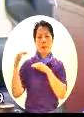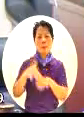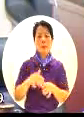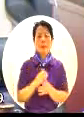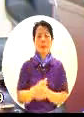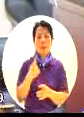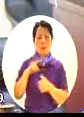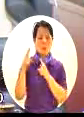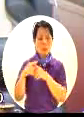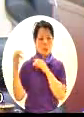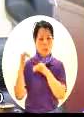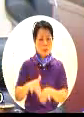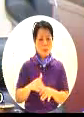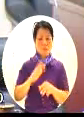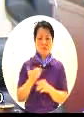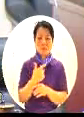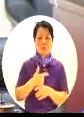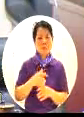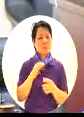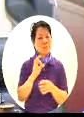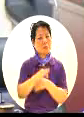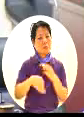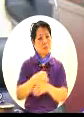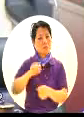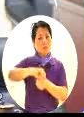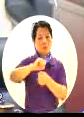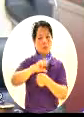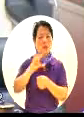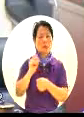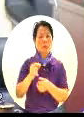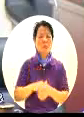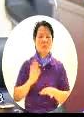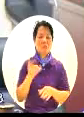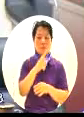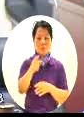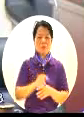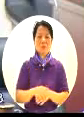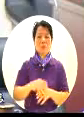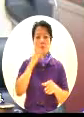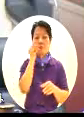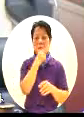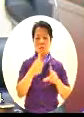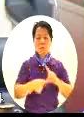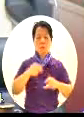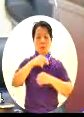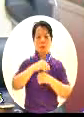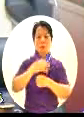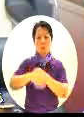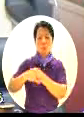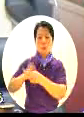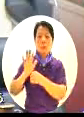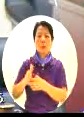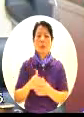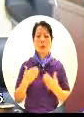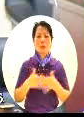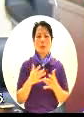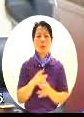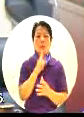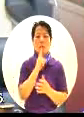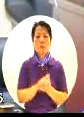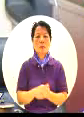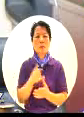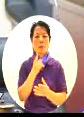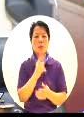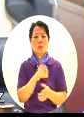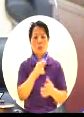加，但一些前潮刚无，我刚刚博特区还很欠缺所以我也感觉讲不要怕人家说讲说你土地